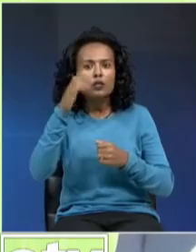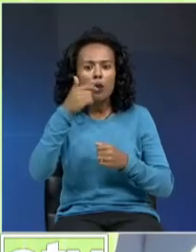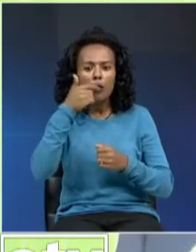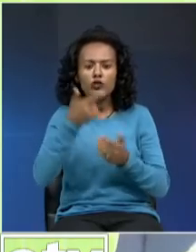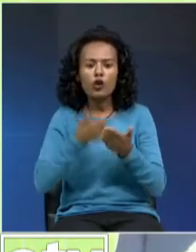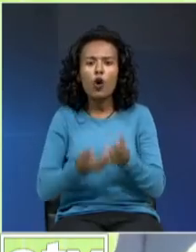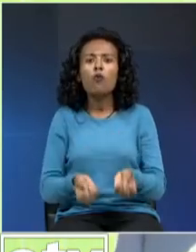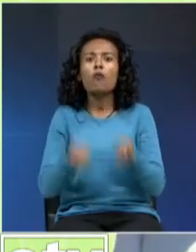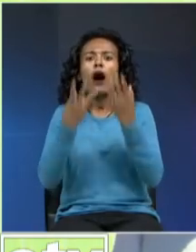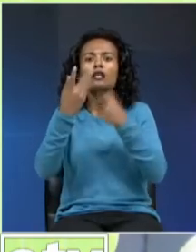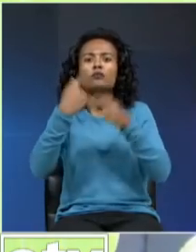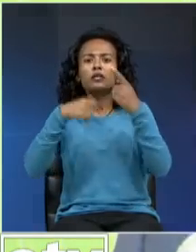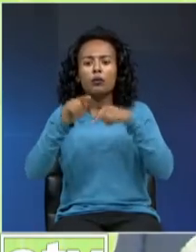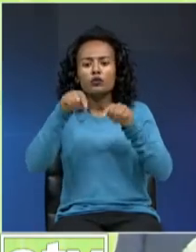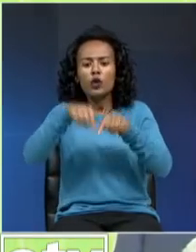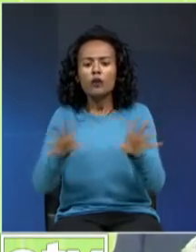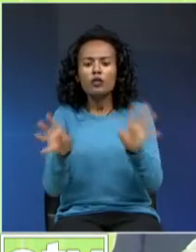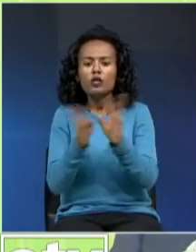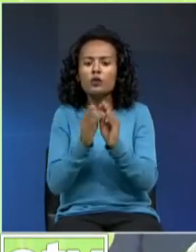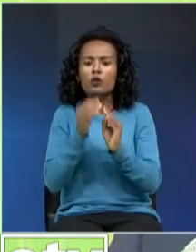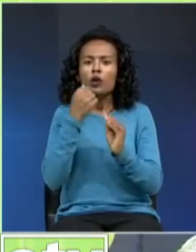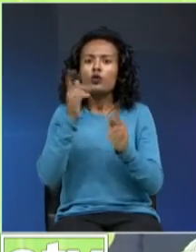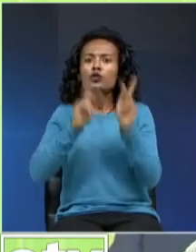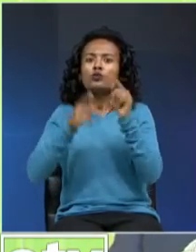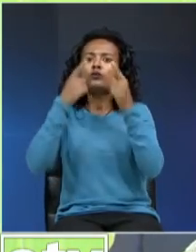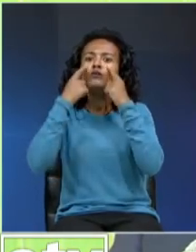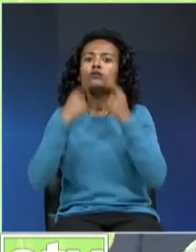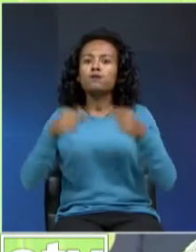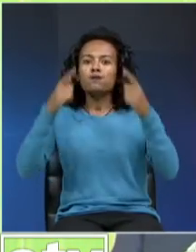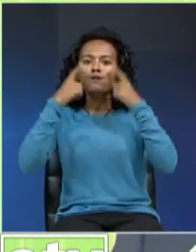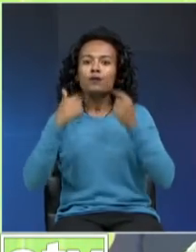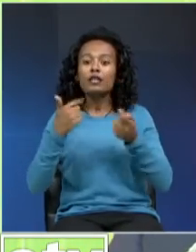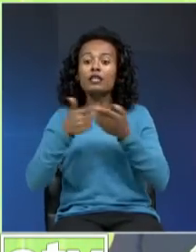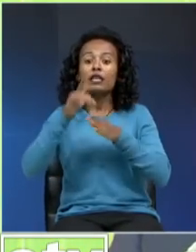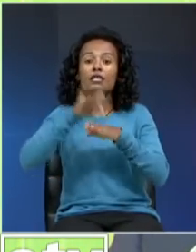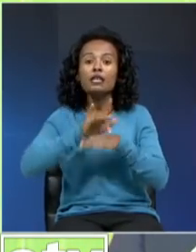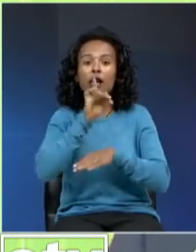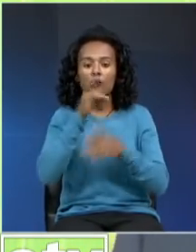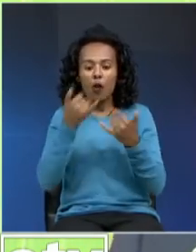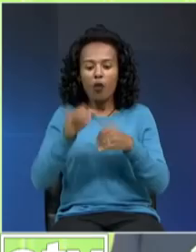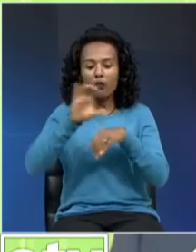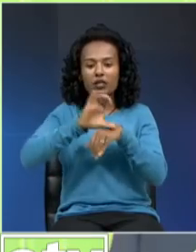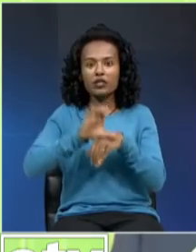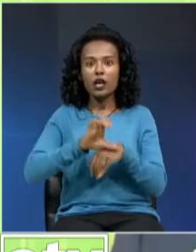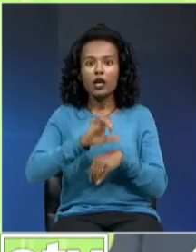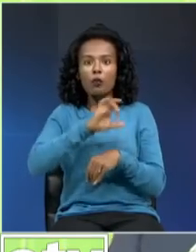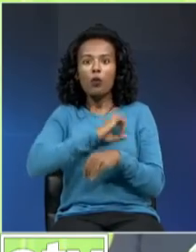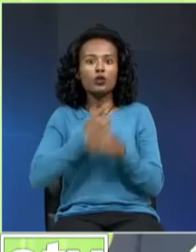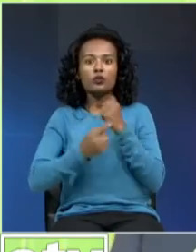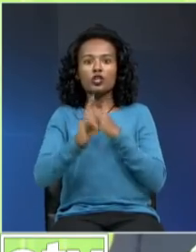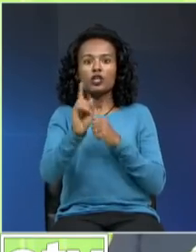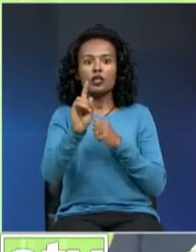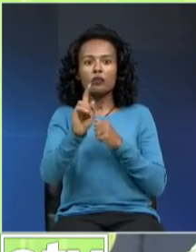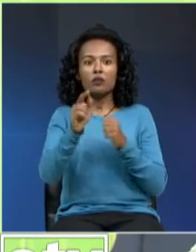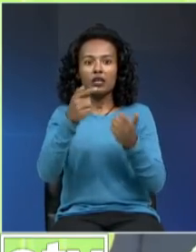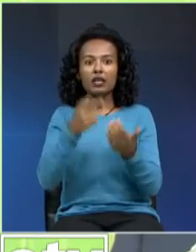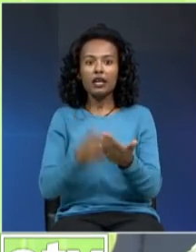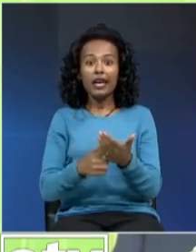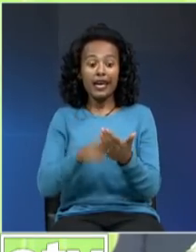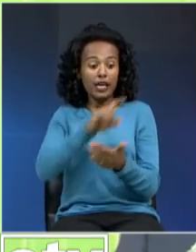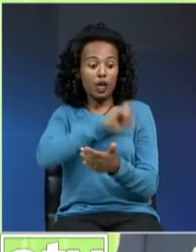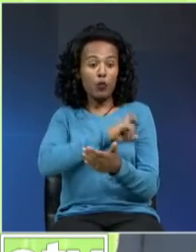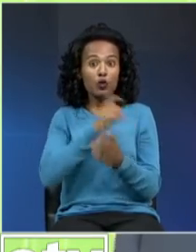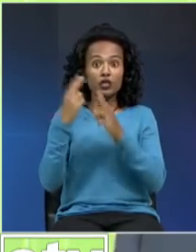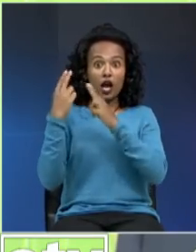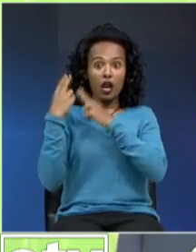ማአት መጣባችሁ፣ ዛሬም ተሰብሰቡ እያሉ ህዝቡን እያስለቀሱት። እነዚህ ላይ ነው አሁን ቤተክርስቲያን ፖሊስ ብቻ አይደለም፣ ይሄን የፖሊስን